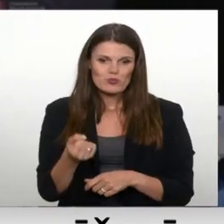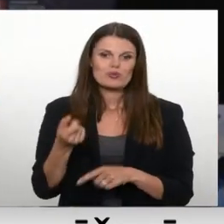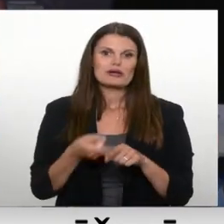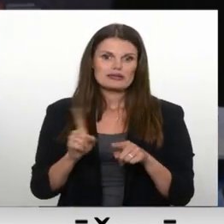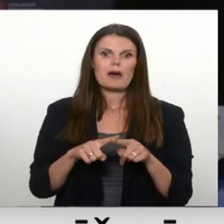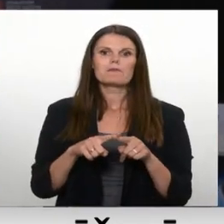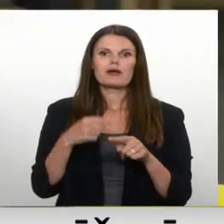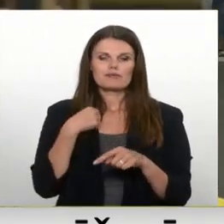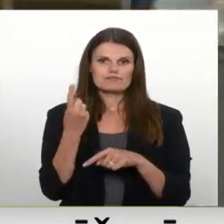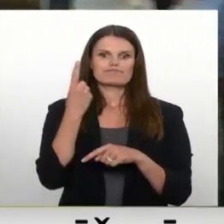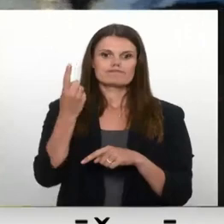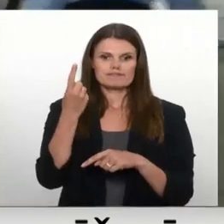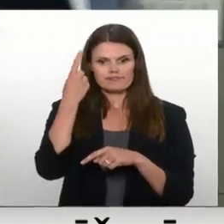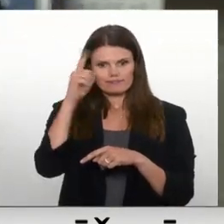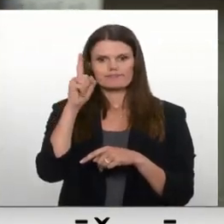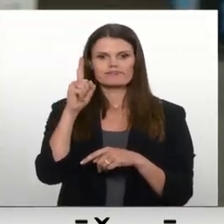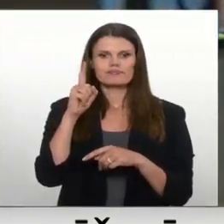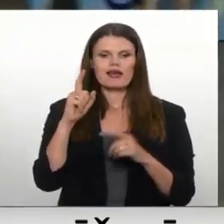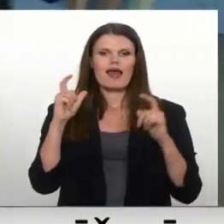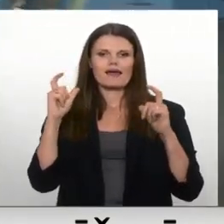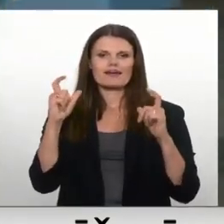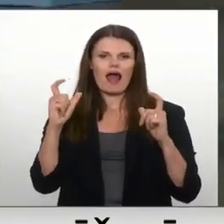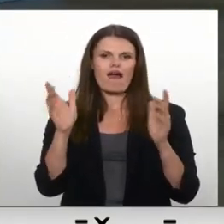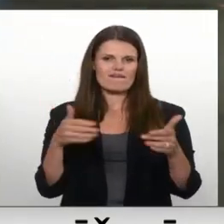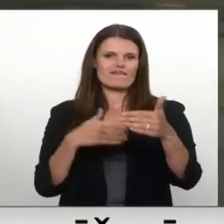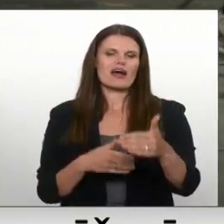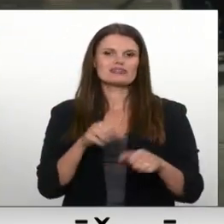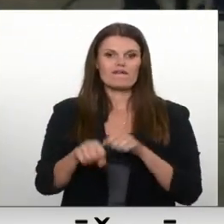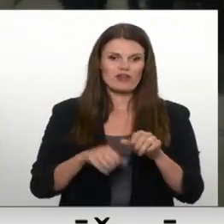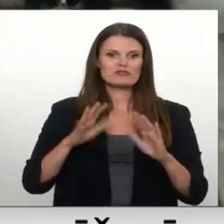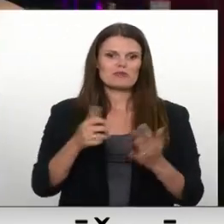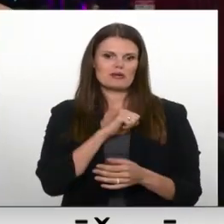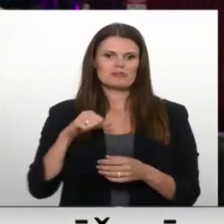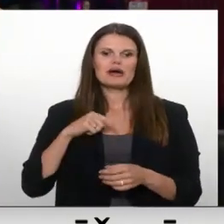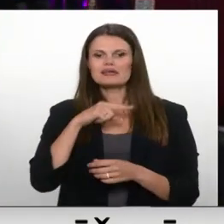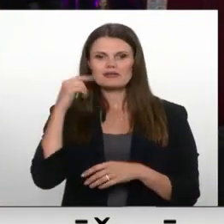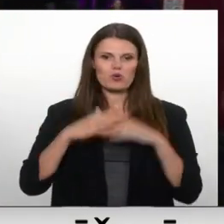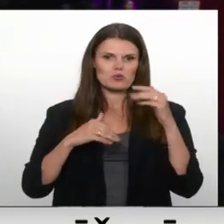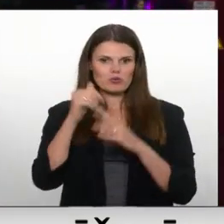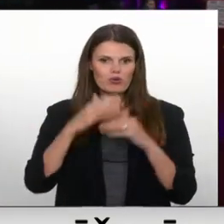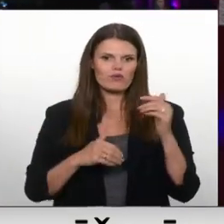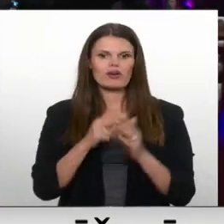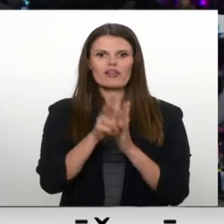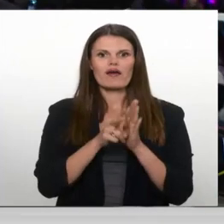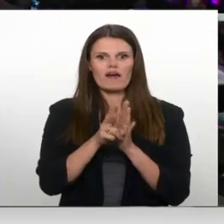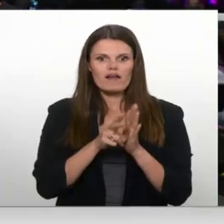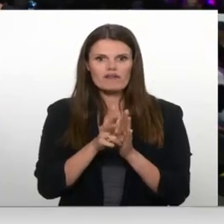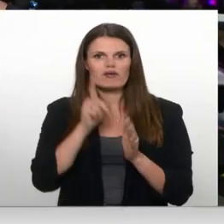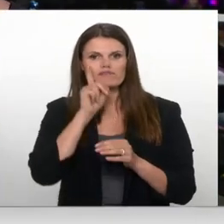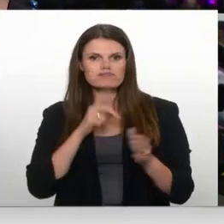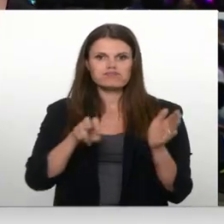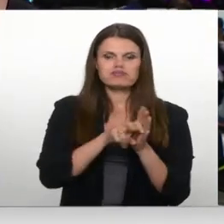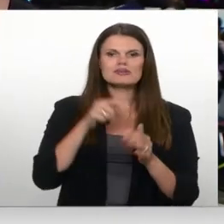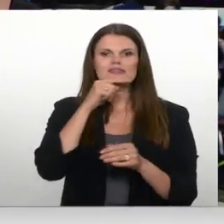tāpēc pirmkārt radās vēlme tik pie kravas velospēdu, bet gribējās uzbūvēt pašiem. Ielikt velospēdu vilcienā, izbraukāt CS,